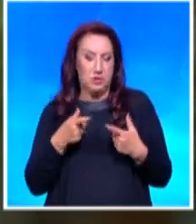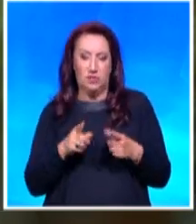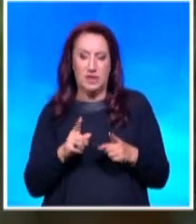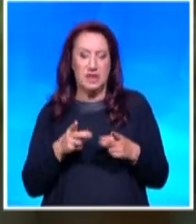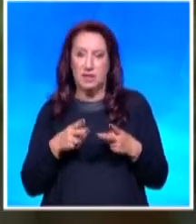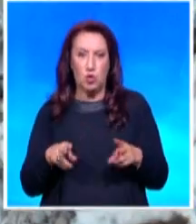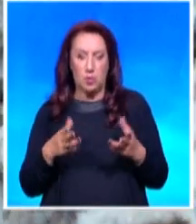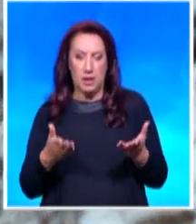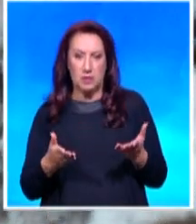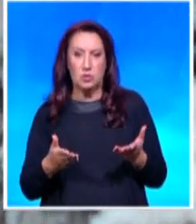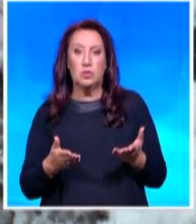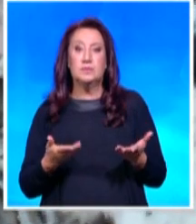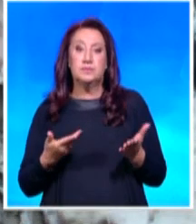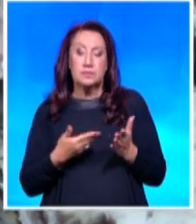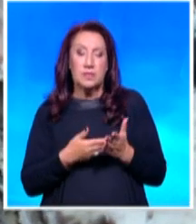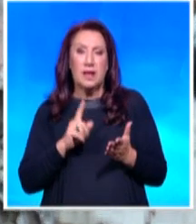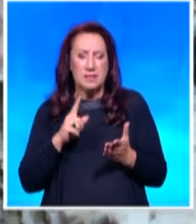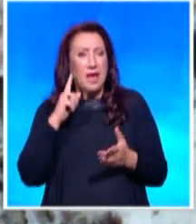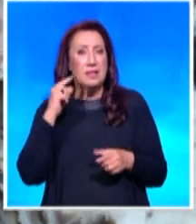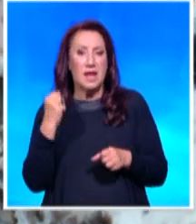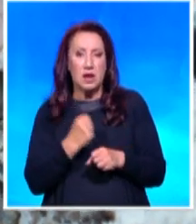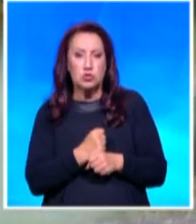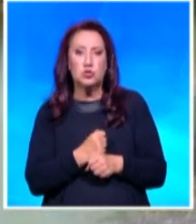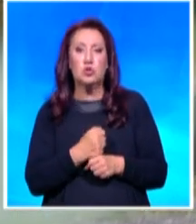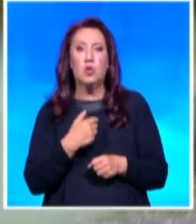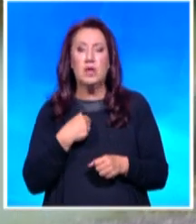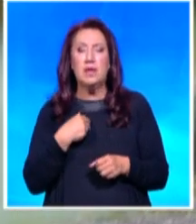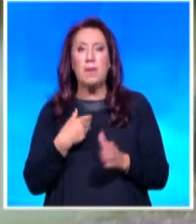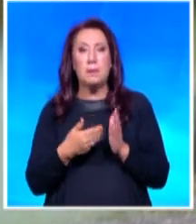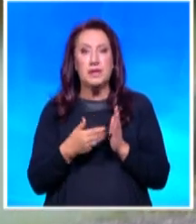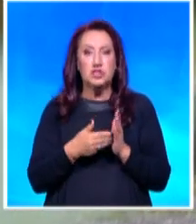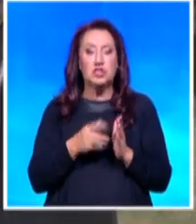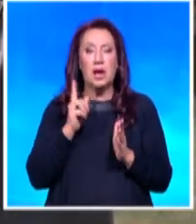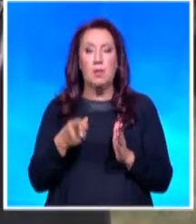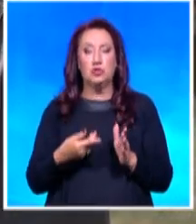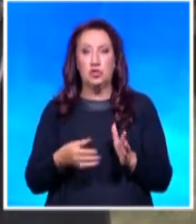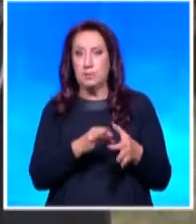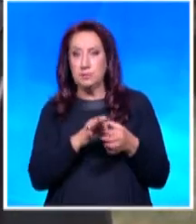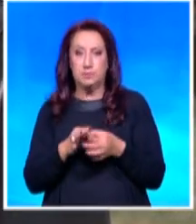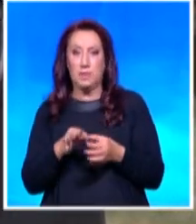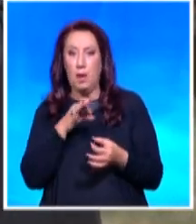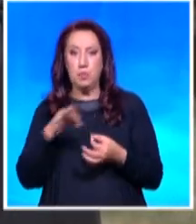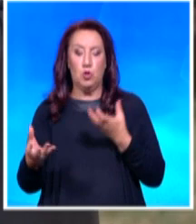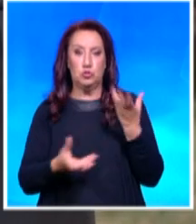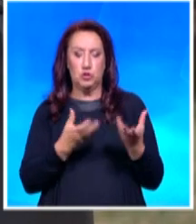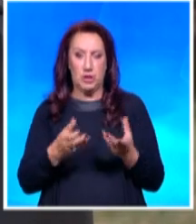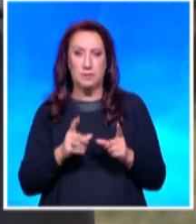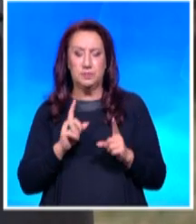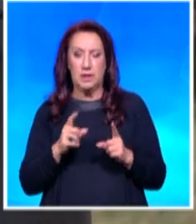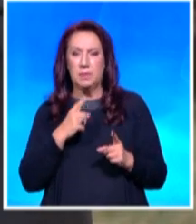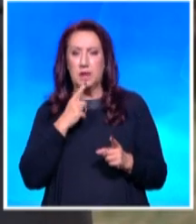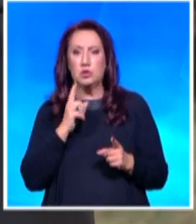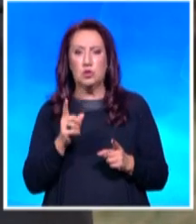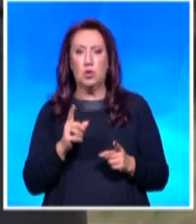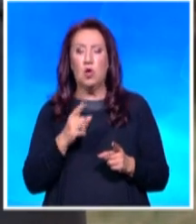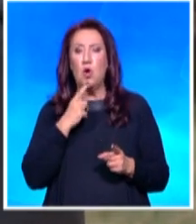не е умишлено, по много начини човешката небрежност може да доведе до пожар, казват климатолози. Интересно, че дори от изгорелите газове при